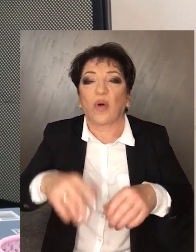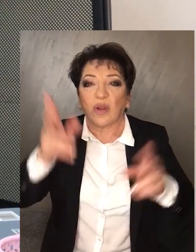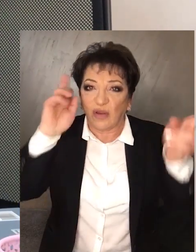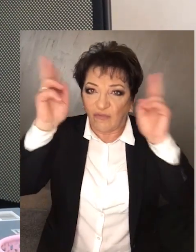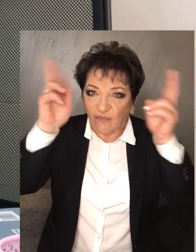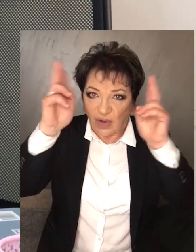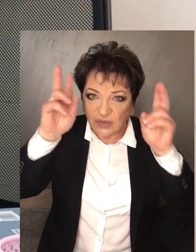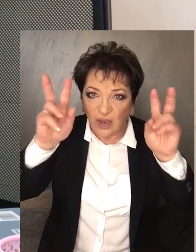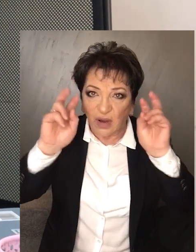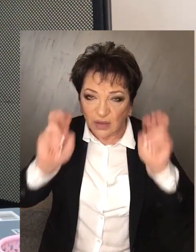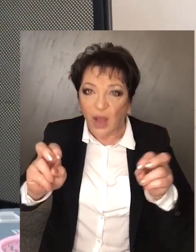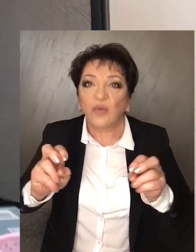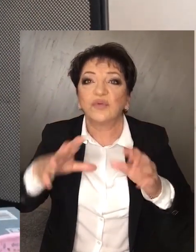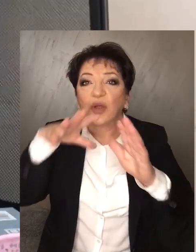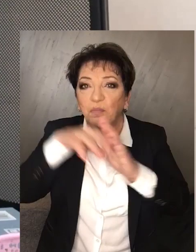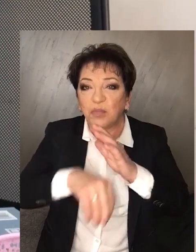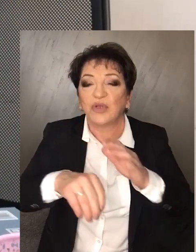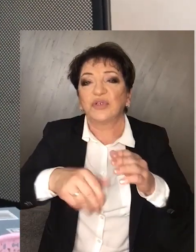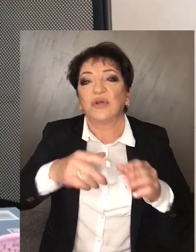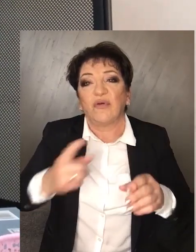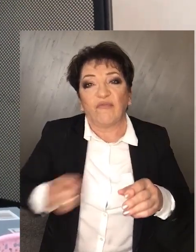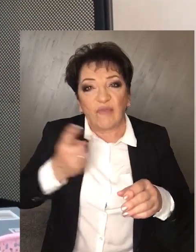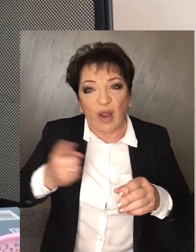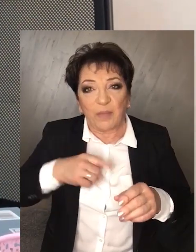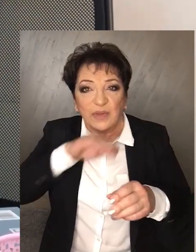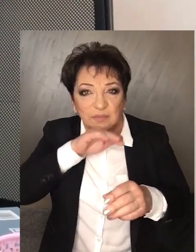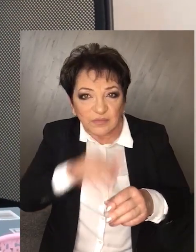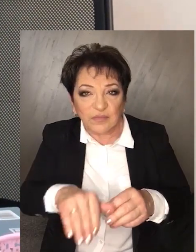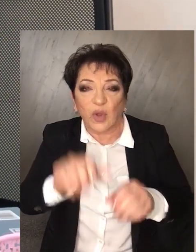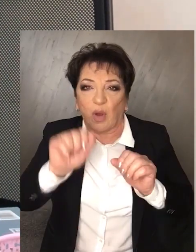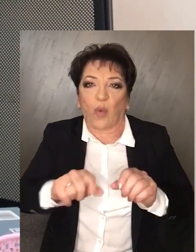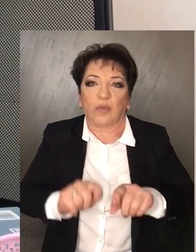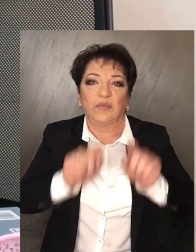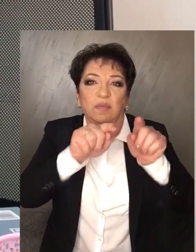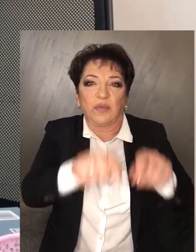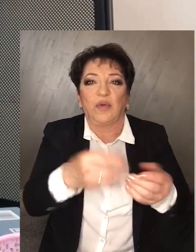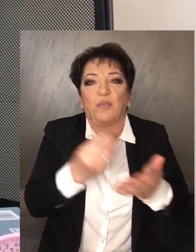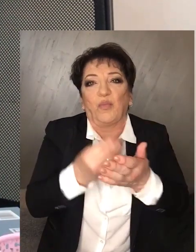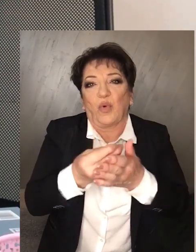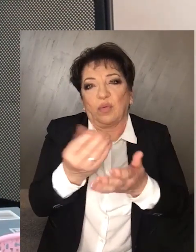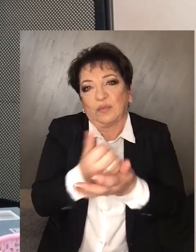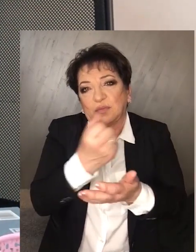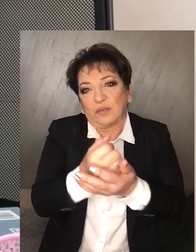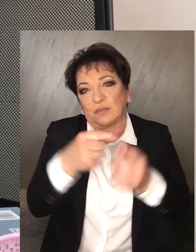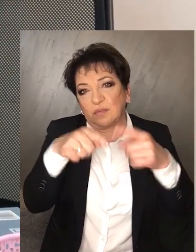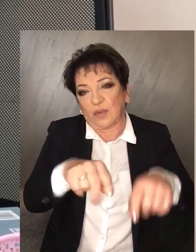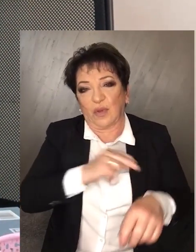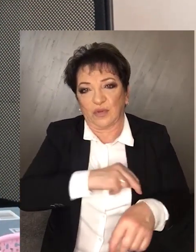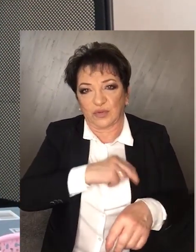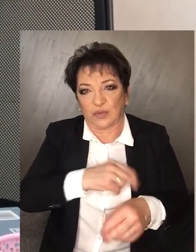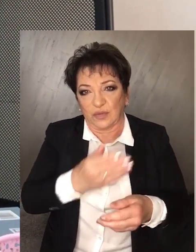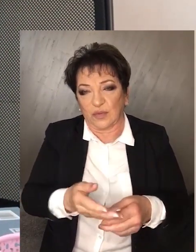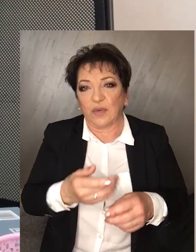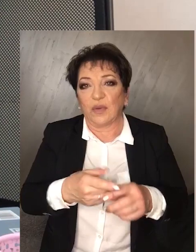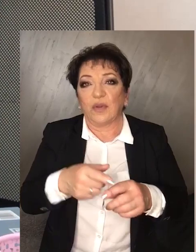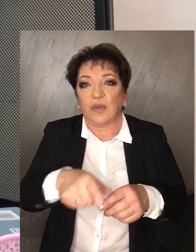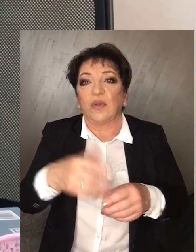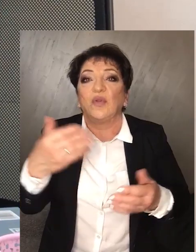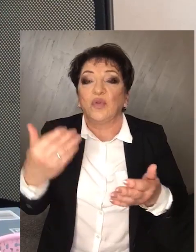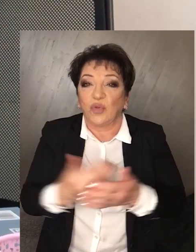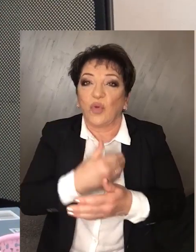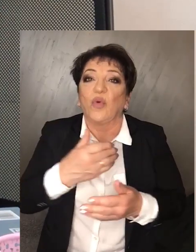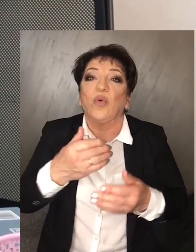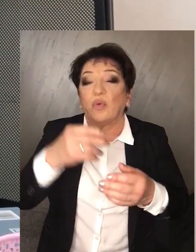սարքի մասնագետներ, որ իրենք կարողանան այդ վարսահարդարության մեջ գոնե կարողանան իրենցը